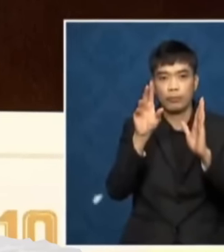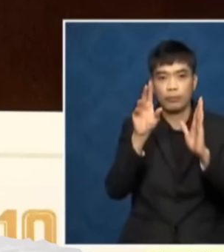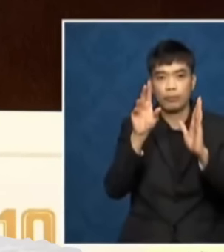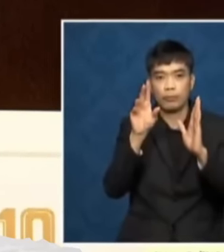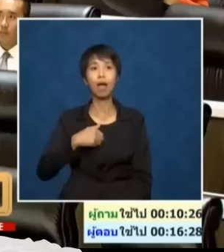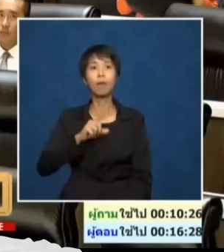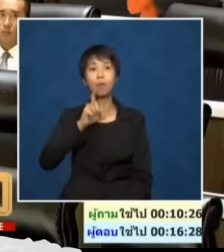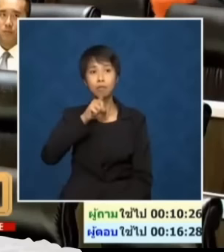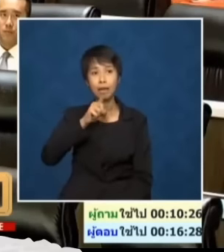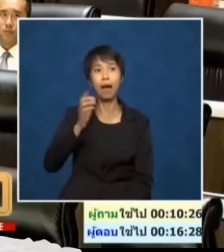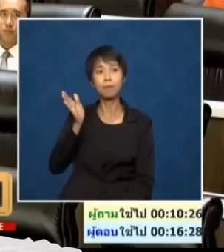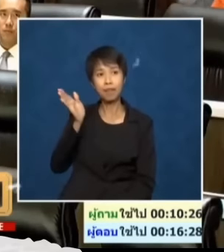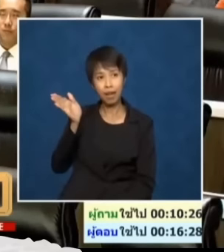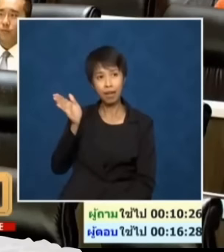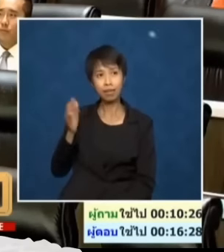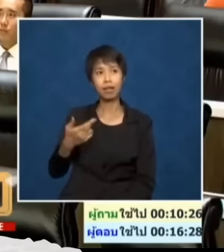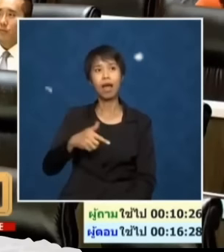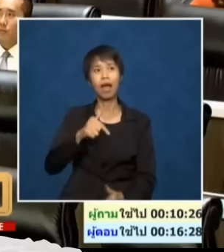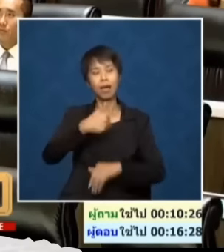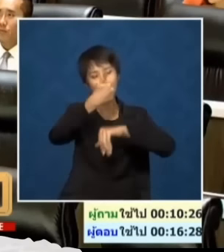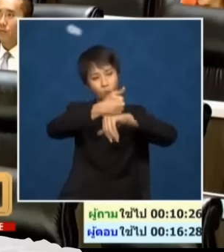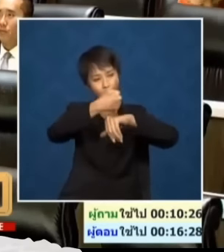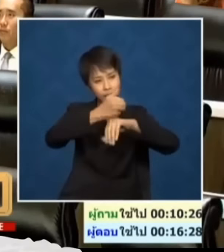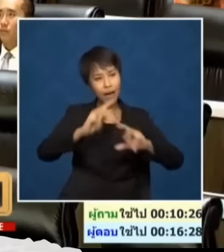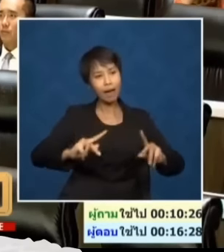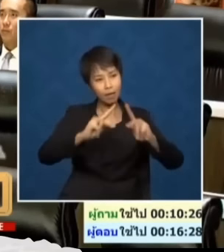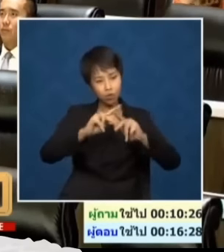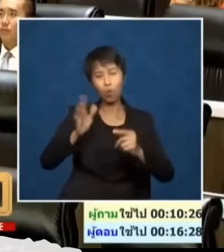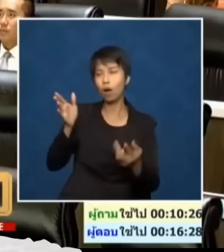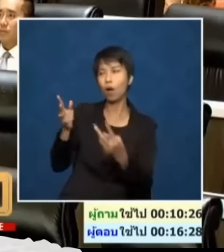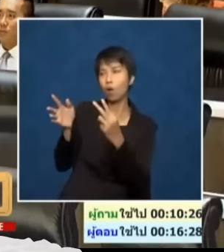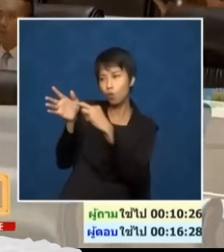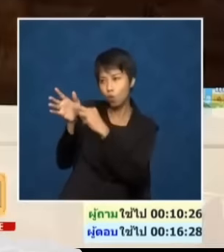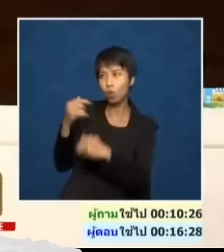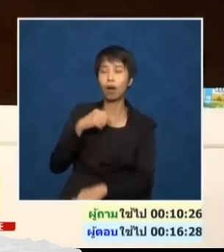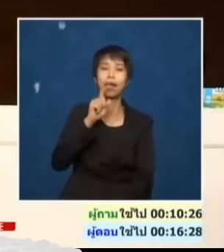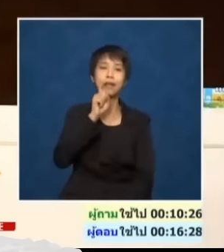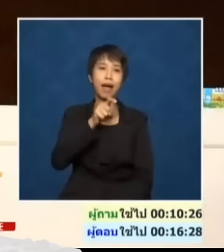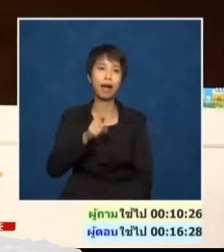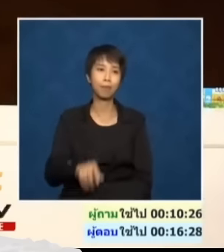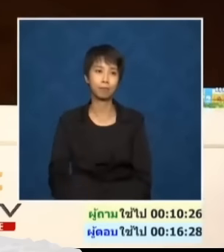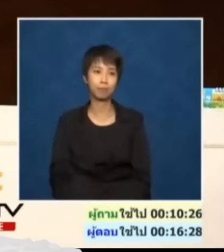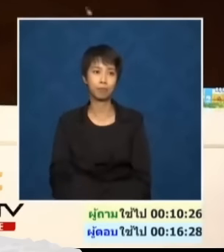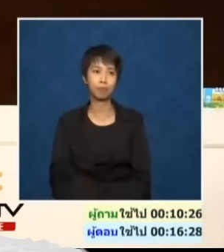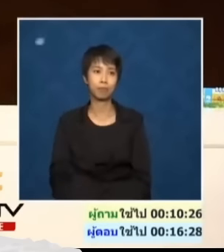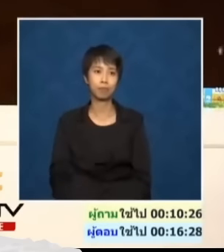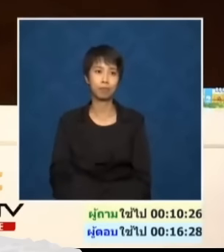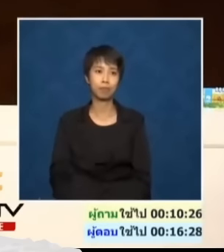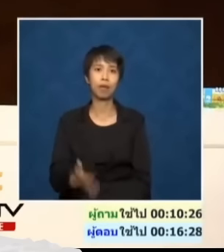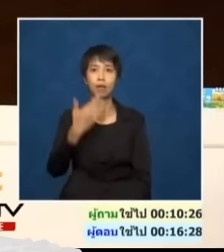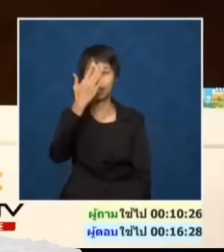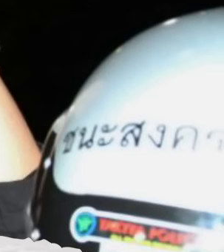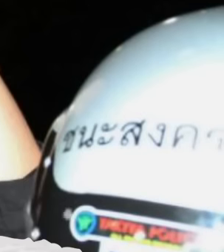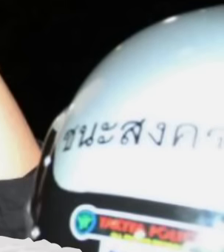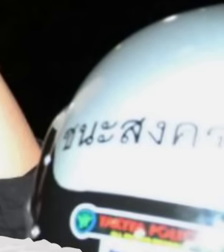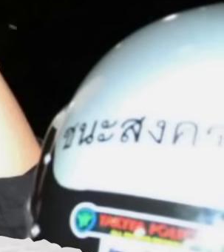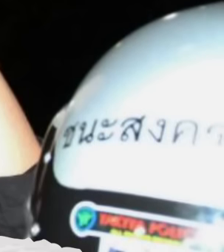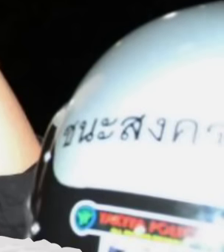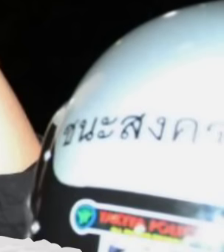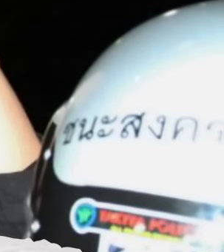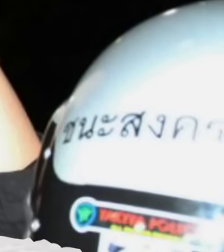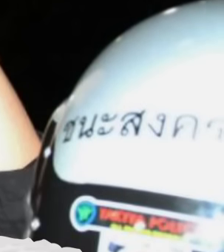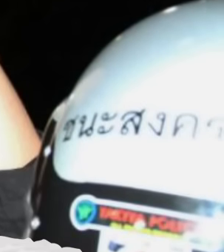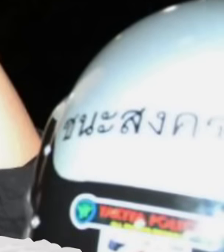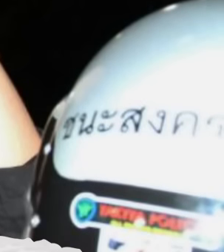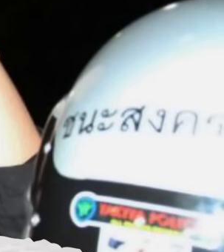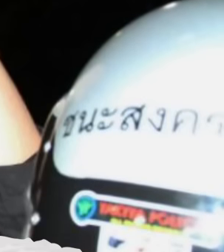ข้อบังคับหรือไม่ คือจะให้ท่านรัฐมนตรีดูผมจะได้ถาม ก็ถามเลยสิครับ ทำไมท่านประธานมาปิดไมโครโฟนแบบนี้ล่ะ ครับ